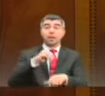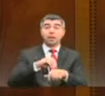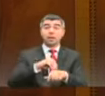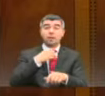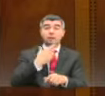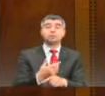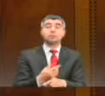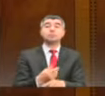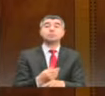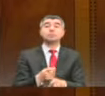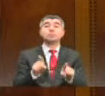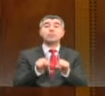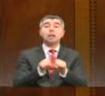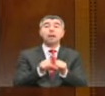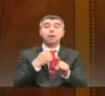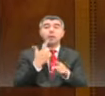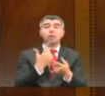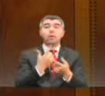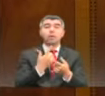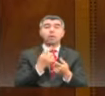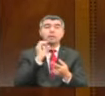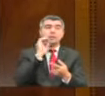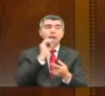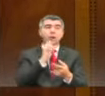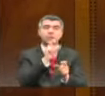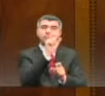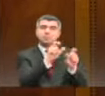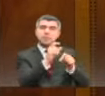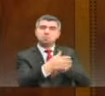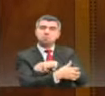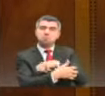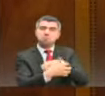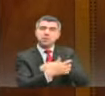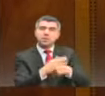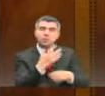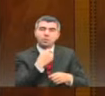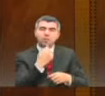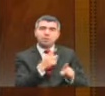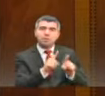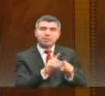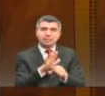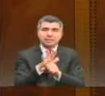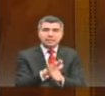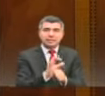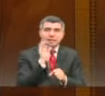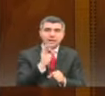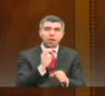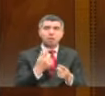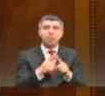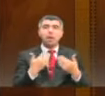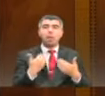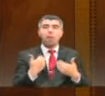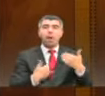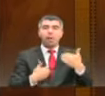بتعزيز التضامن وتقليص الفوارق في الدخل. سنقوم أيضا بدعم الفئات الهشة والفقيرة والفئات ذات الاحتياجات